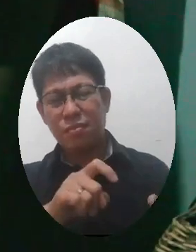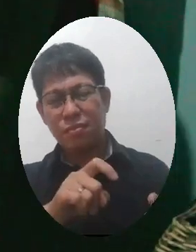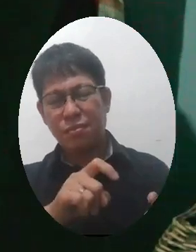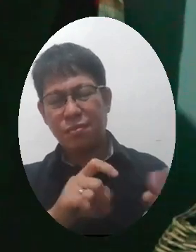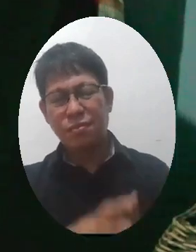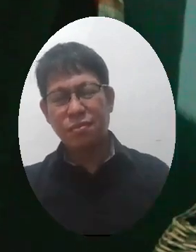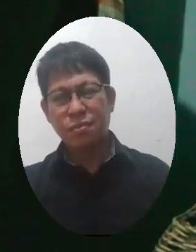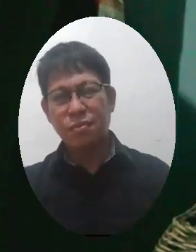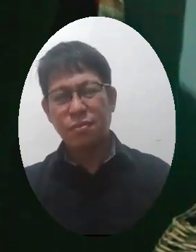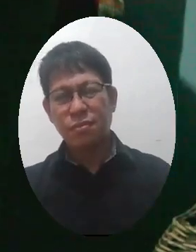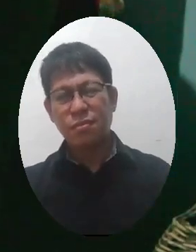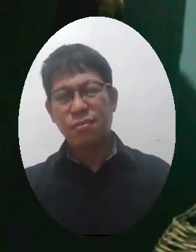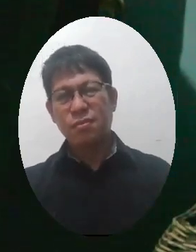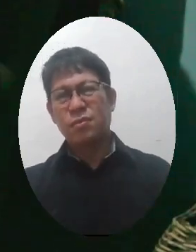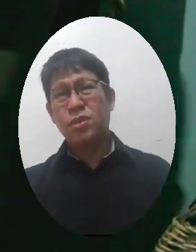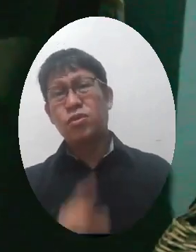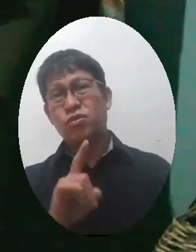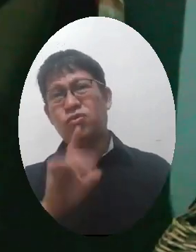kasi